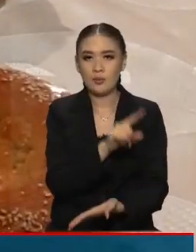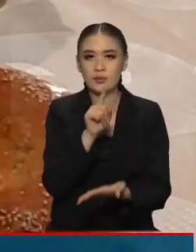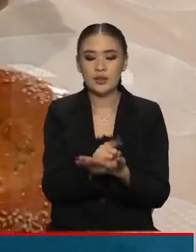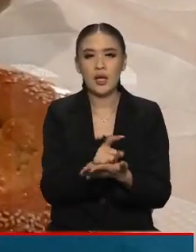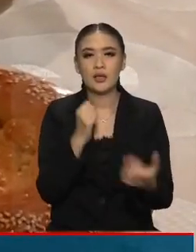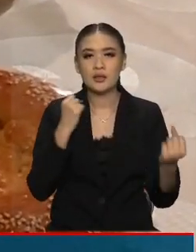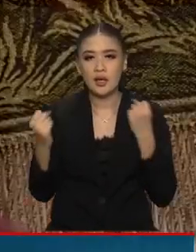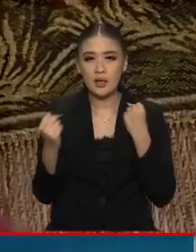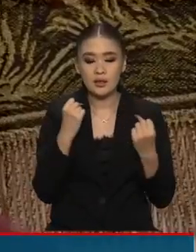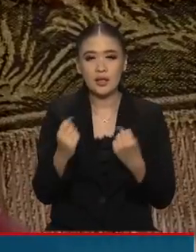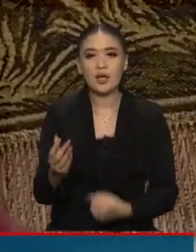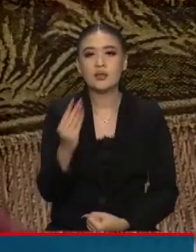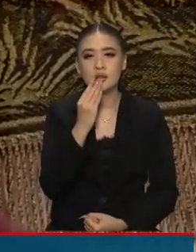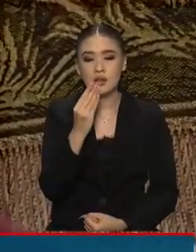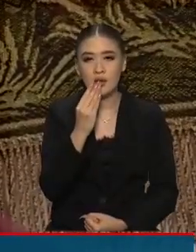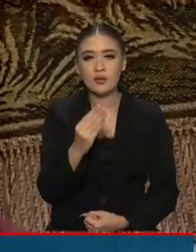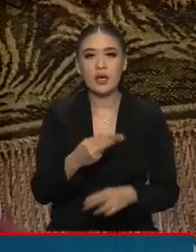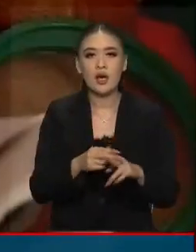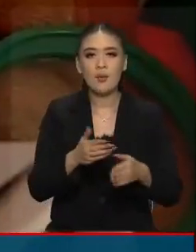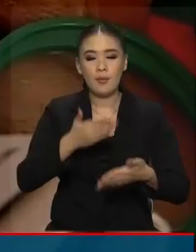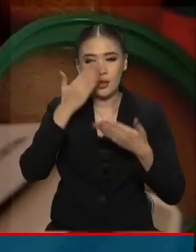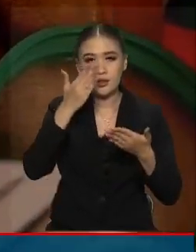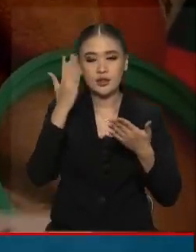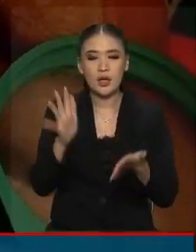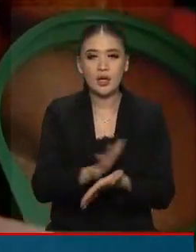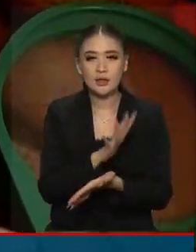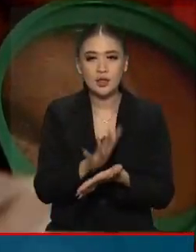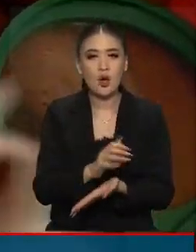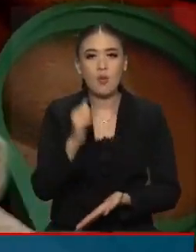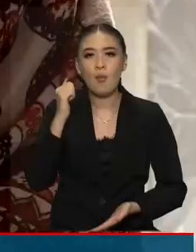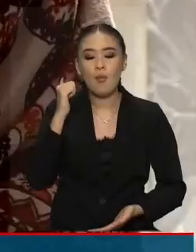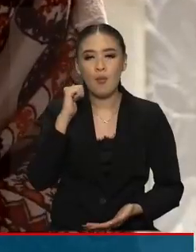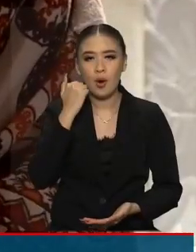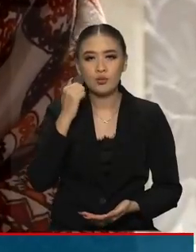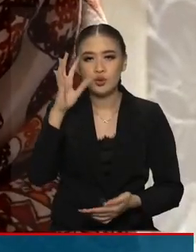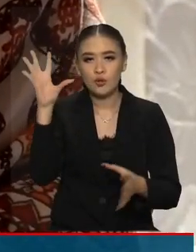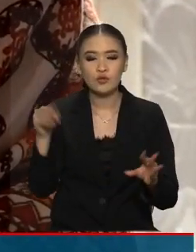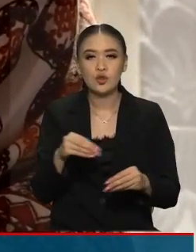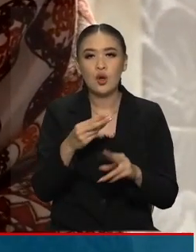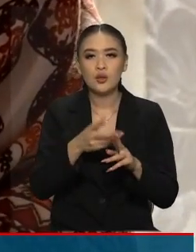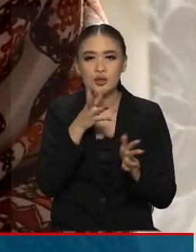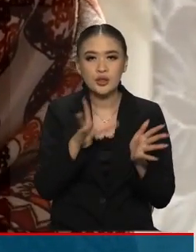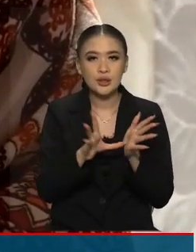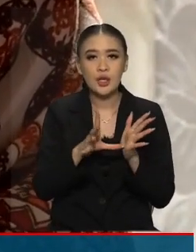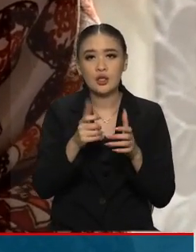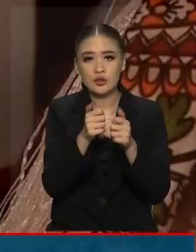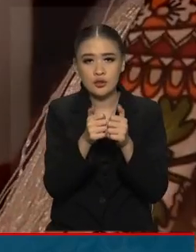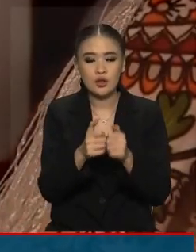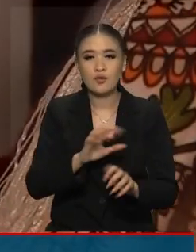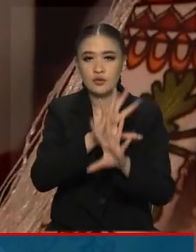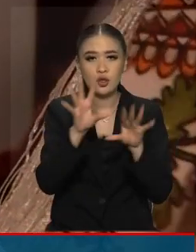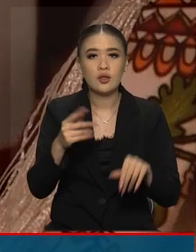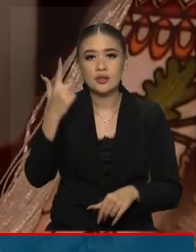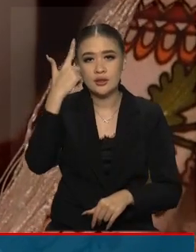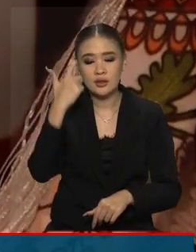зарядка завтрак и прочтение прессы впрочем бабушка с успехом осваивает Современные технологии и гаджеты благодаря